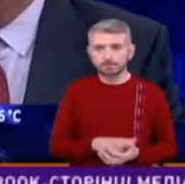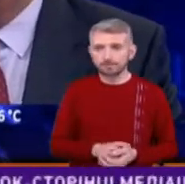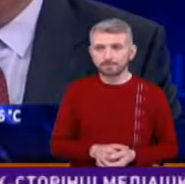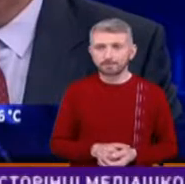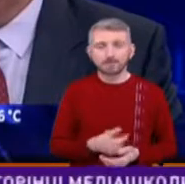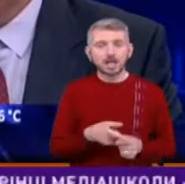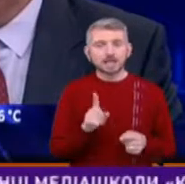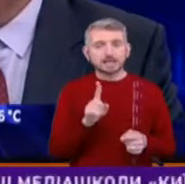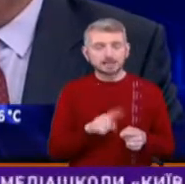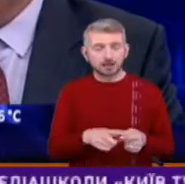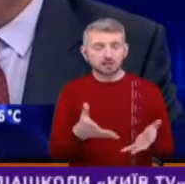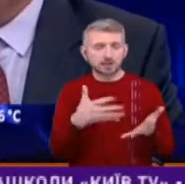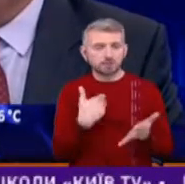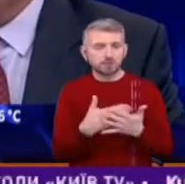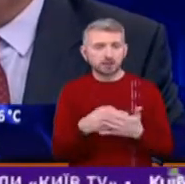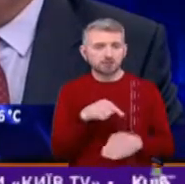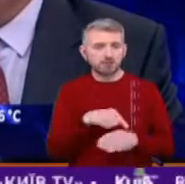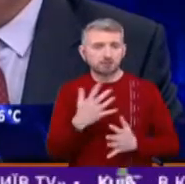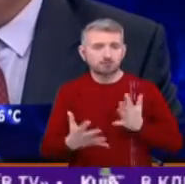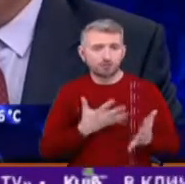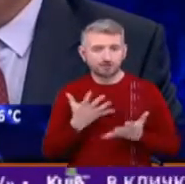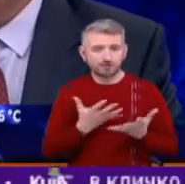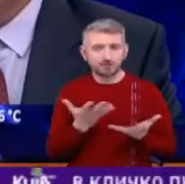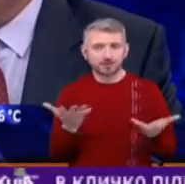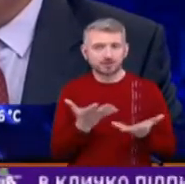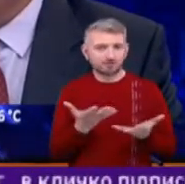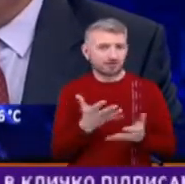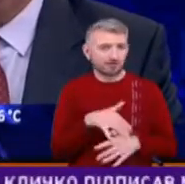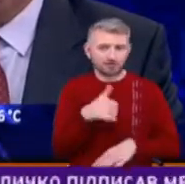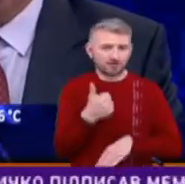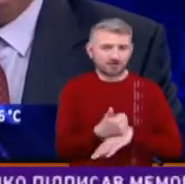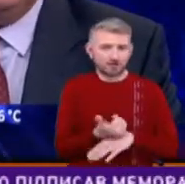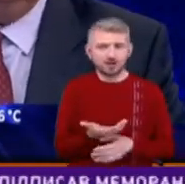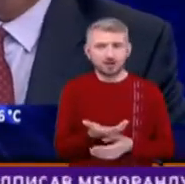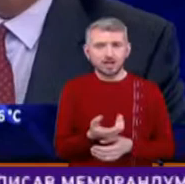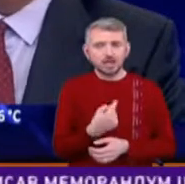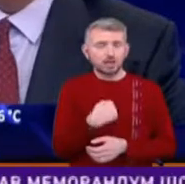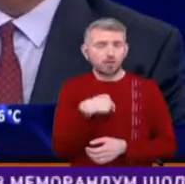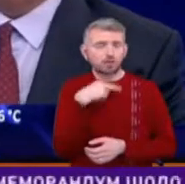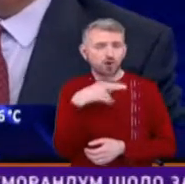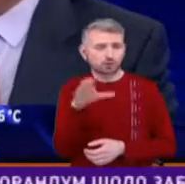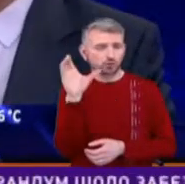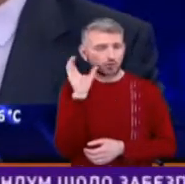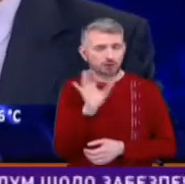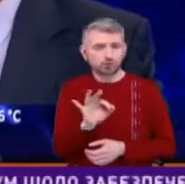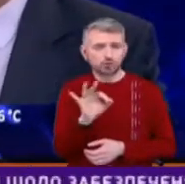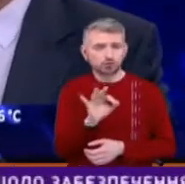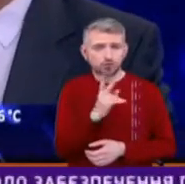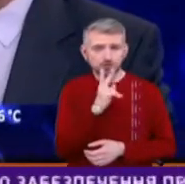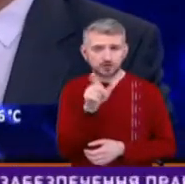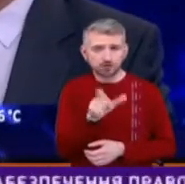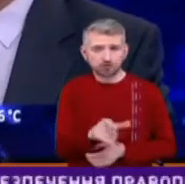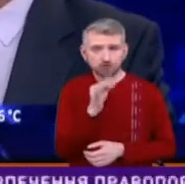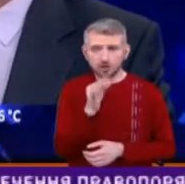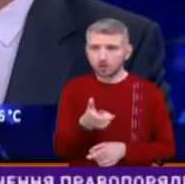Ну це якраз яскравий приклад емоції, яка тяжіє над усім. Тому що от Я уважно слухав, про що глядачка говорила. Ну,